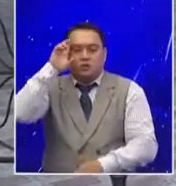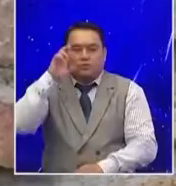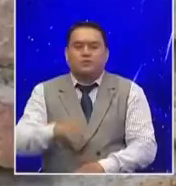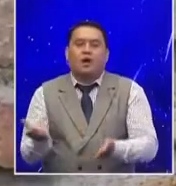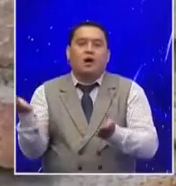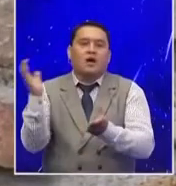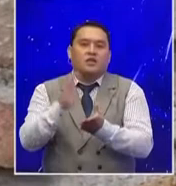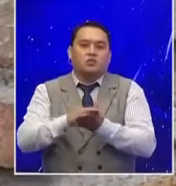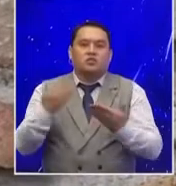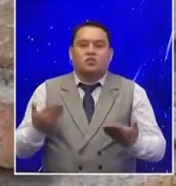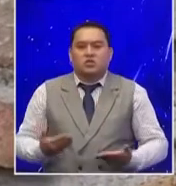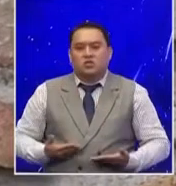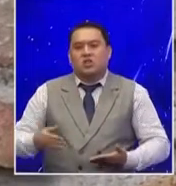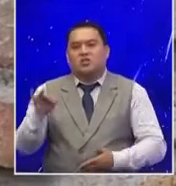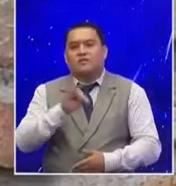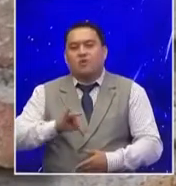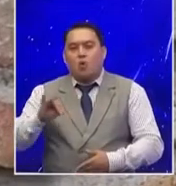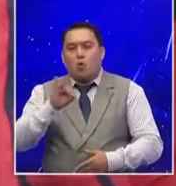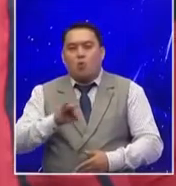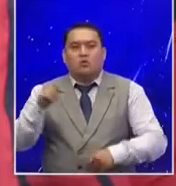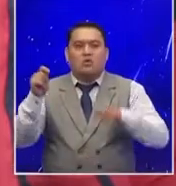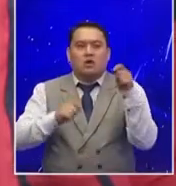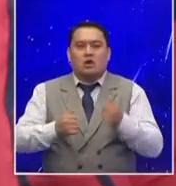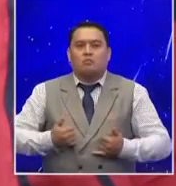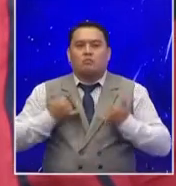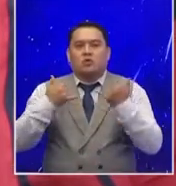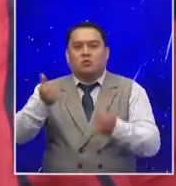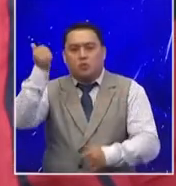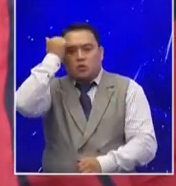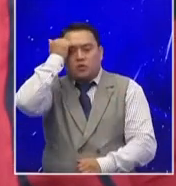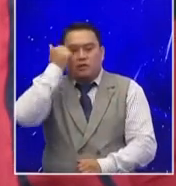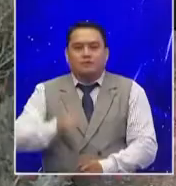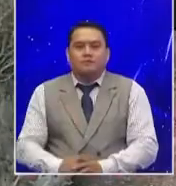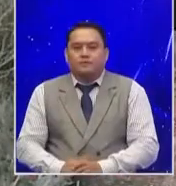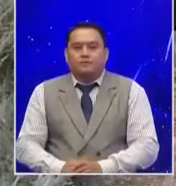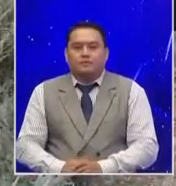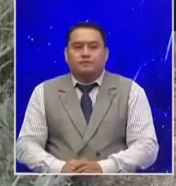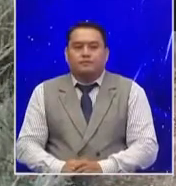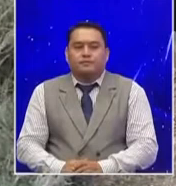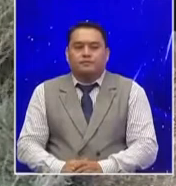Ознакомившись с биографией исторического дома, делегаты почтили память Мухтара Уэзова.